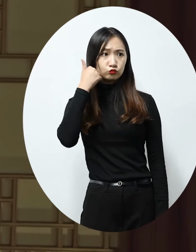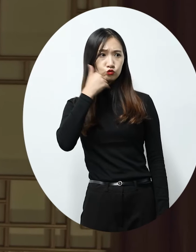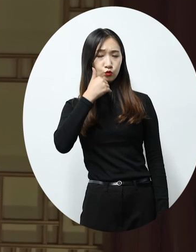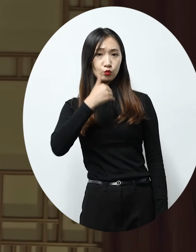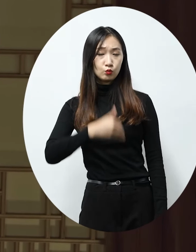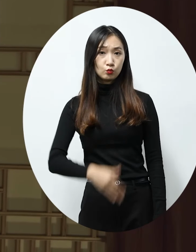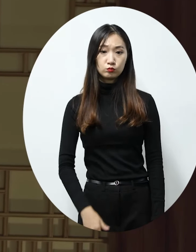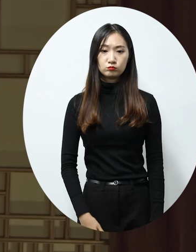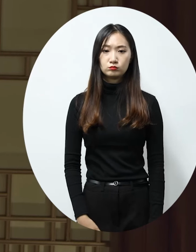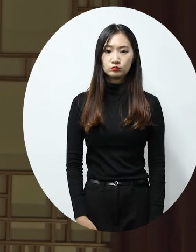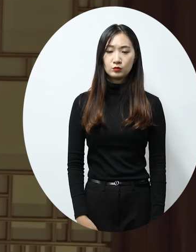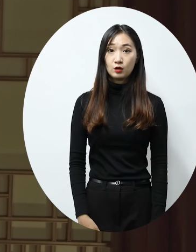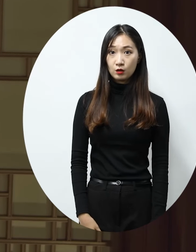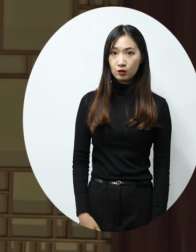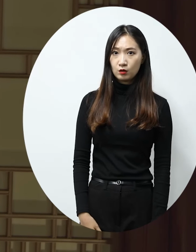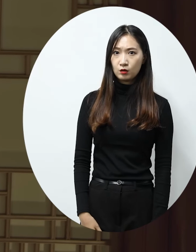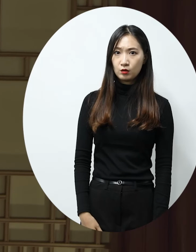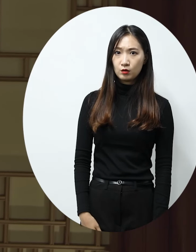뇌시오!